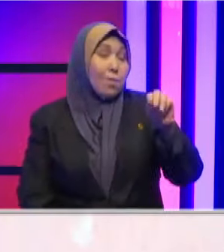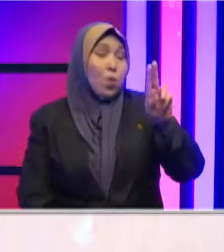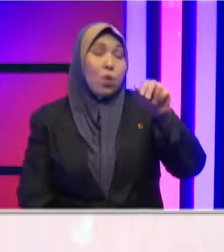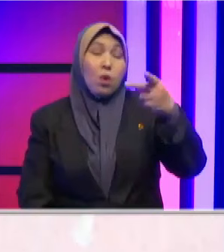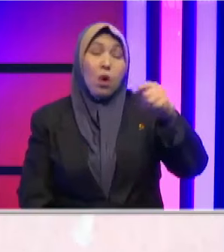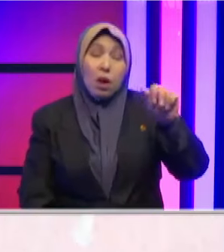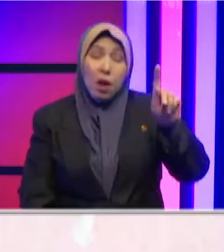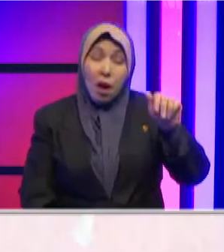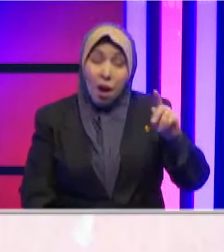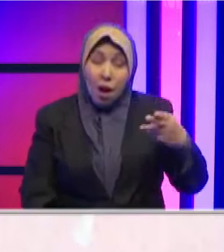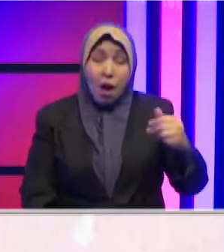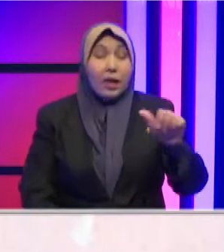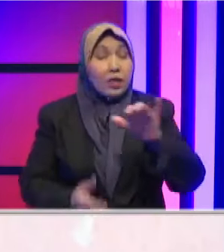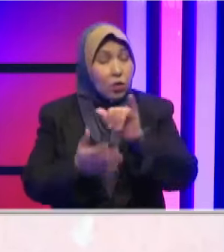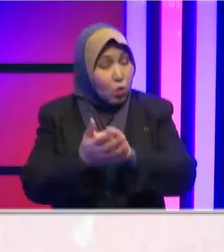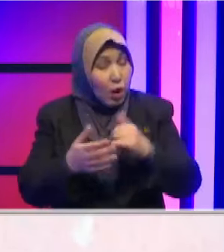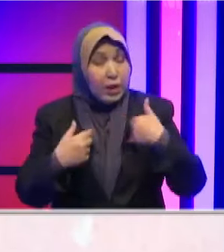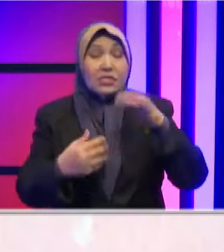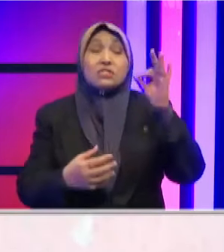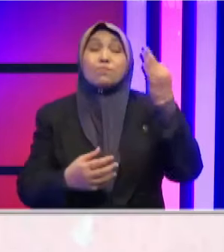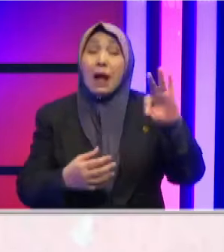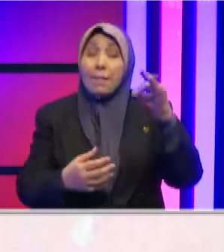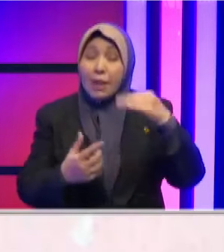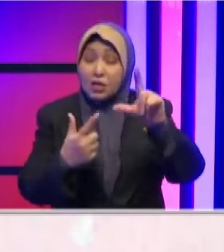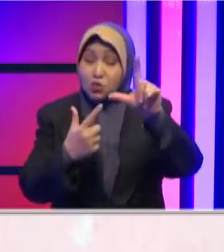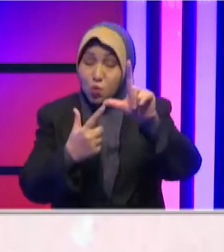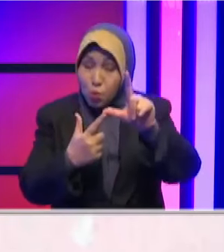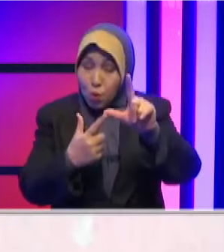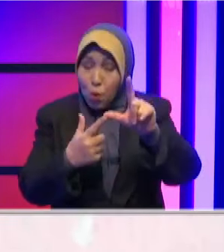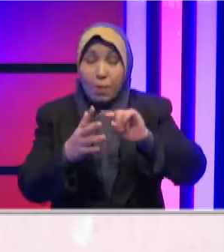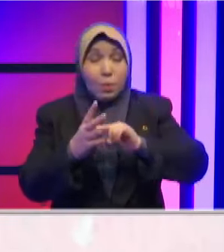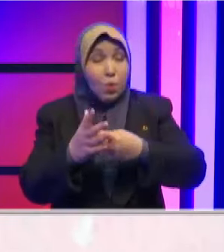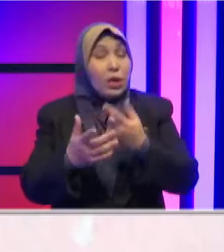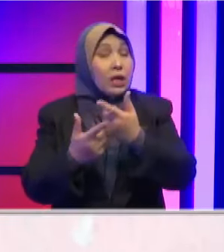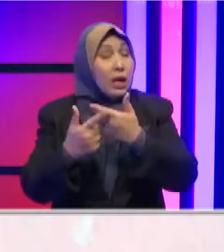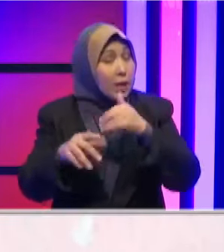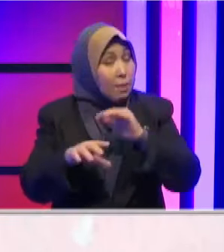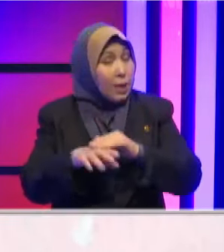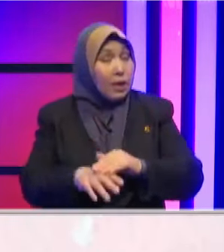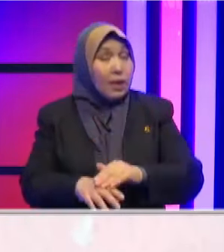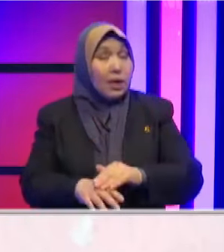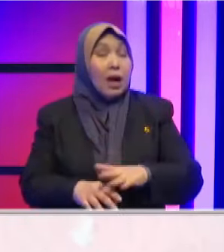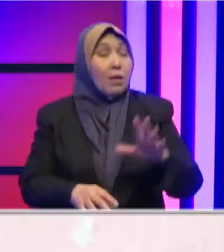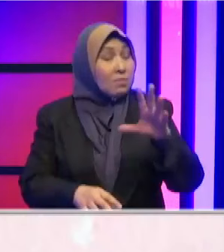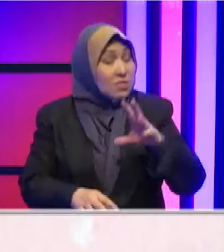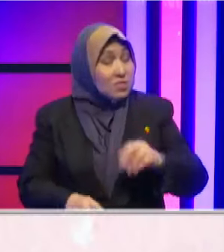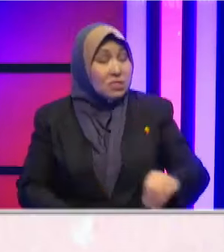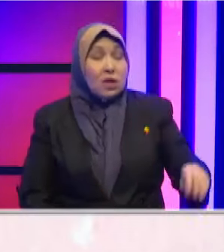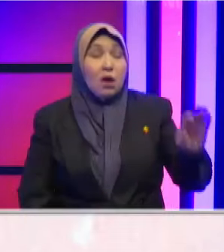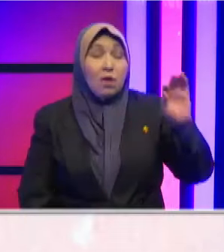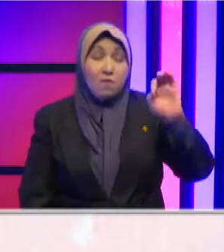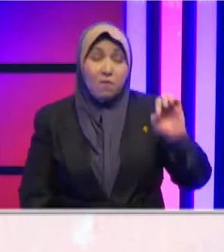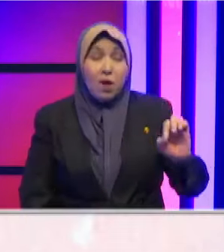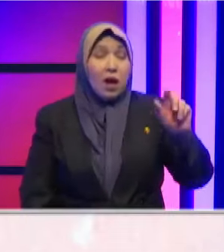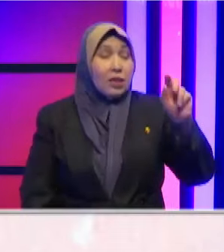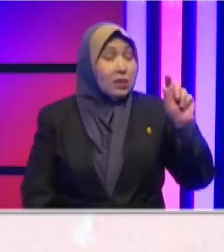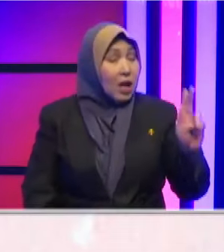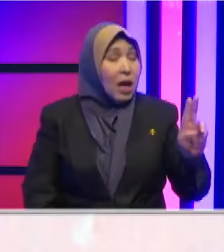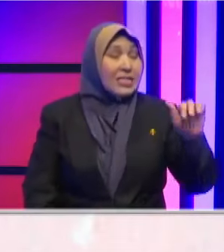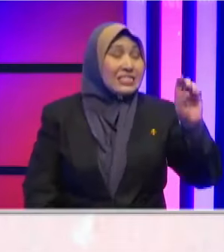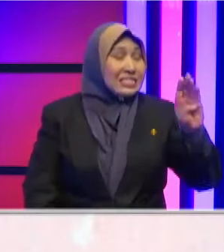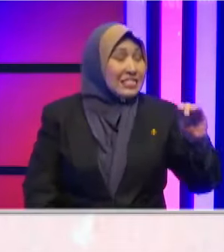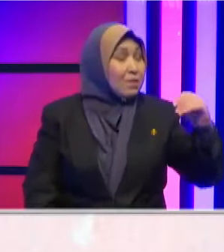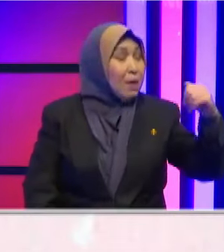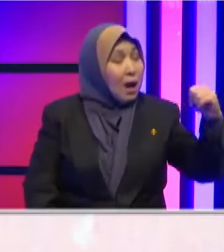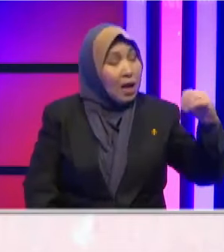Yaman huruf-hurufnya ada 19 Bermuda daripada Hamzah batas h.m.h.